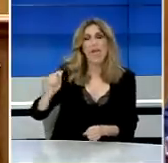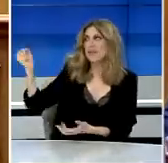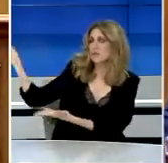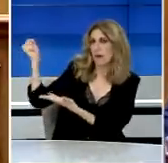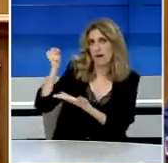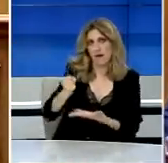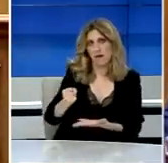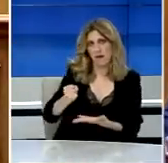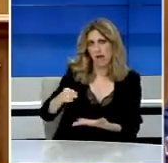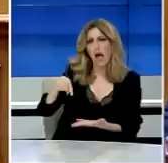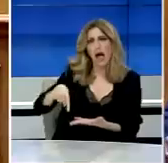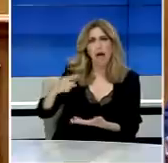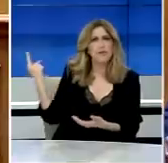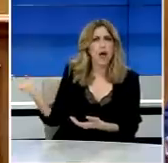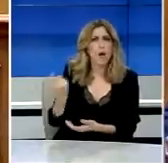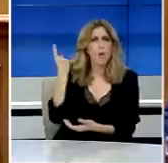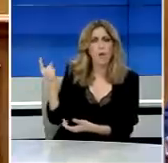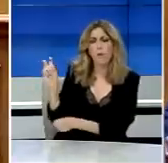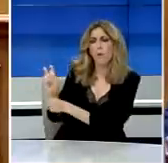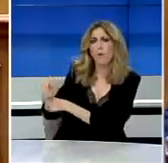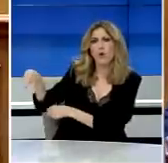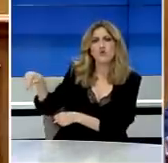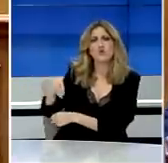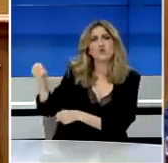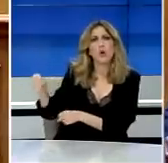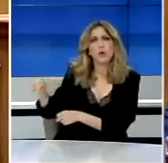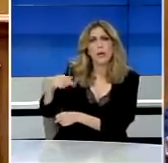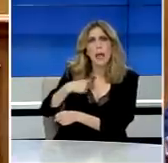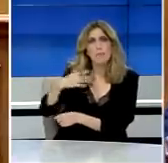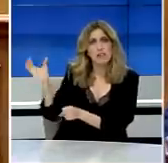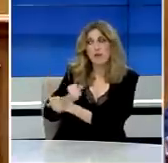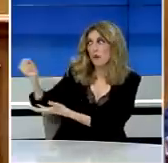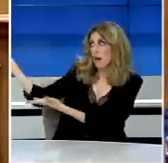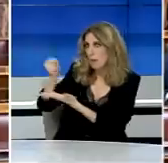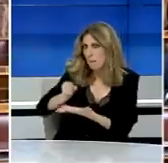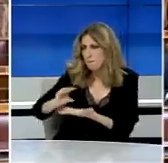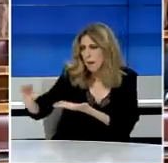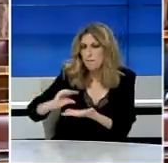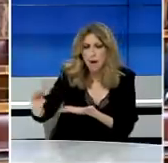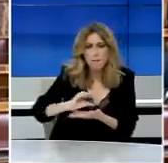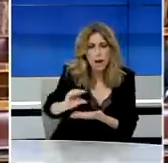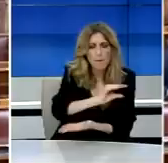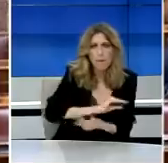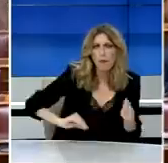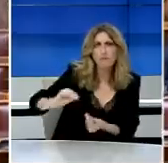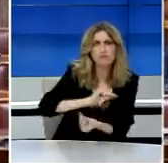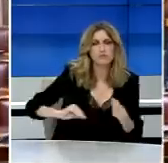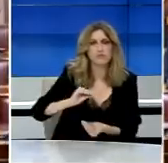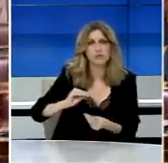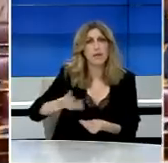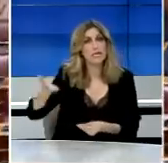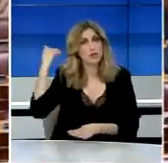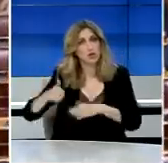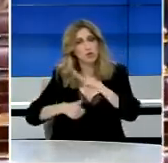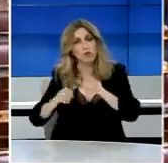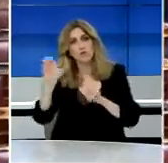απορροφητικότητα του ΕΣΠΑ, για την οποία πήραμε συγχαρητήρια από αυτό το βήμα στη Βουλή ο Γιούγκερ, ο πρόεδρος της Κομισιόν. Όταν δικές σας κυβερνήσεις